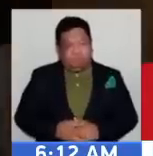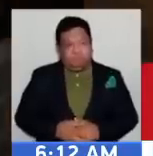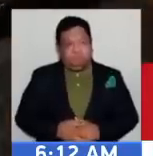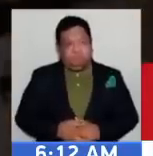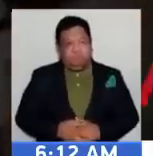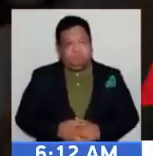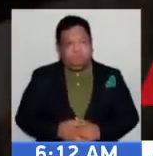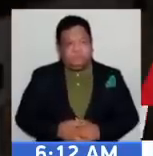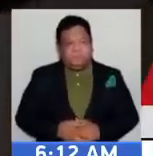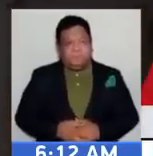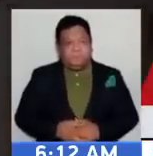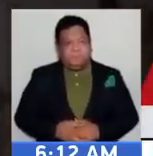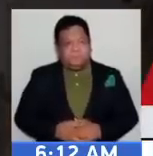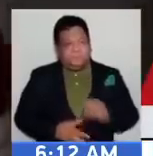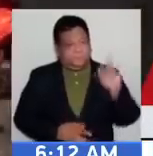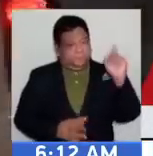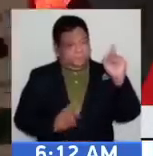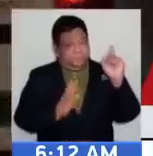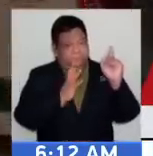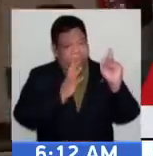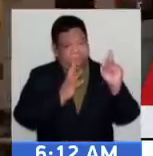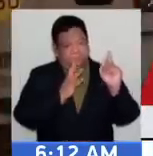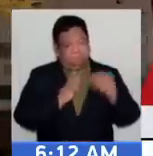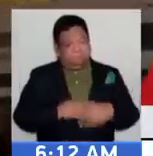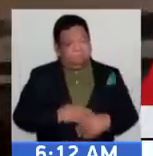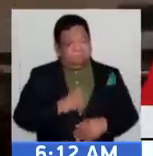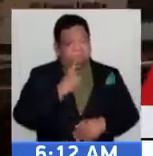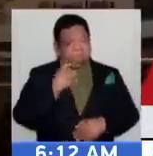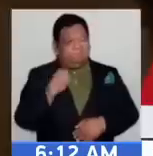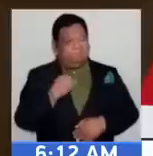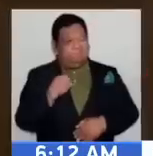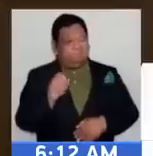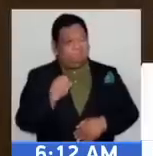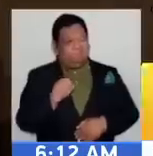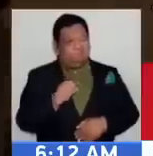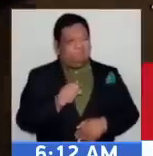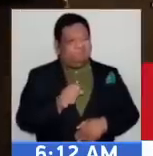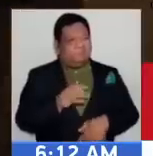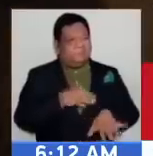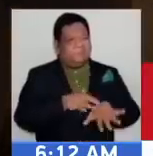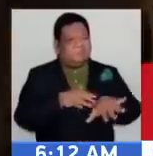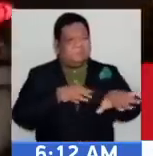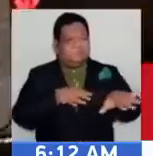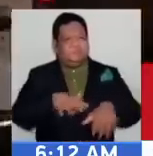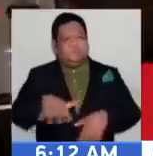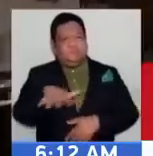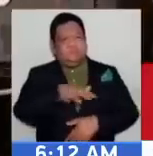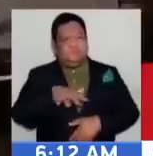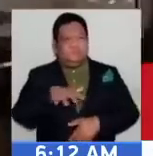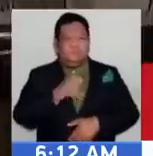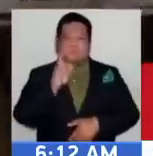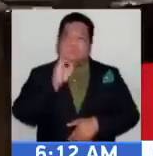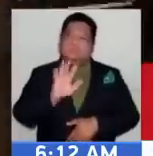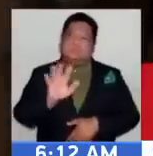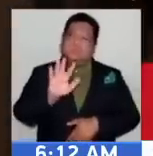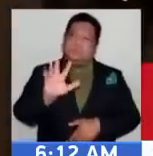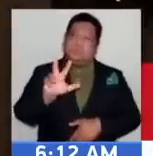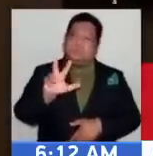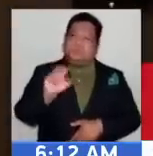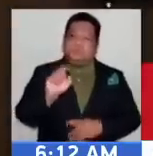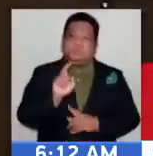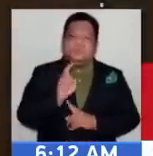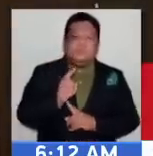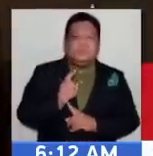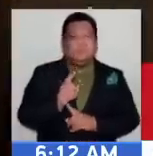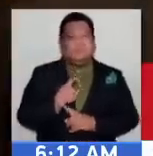Nagkakos siya ng traffic sa ditong area. Siguro mga 30 minutes or mga 30 or 40 minutes ganun. Simula